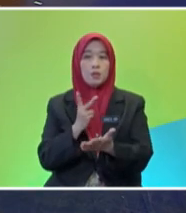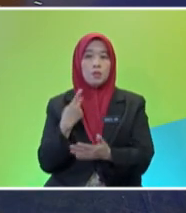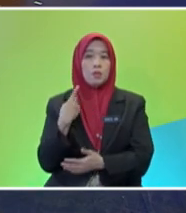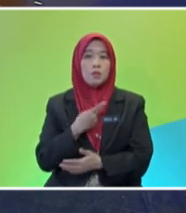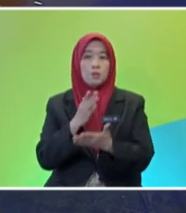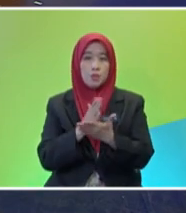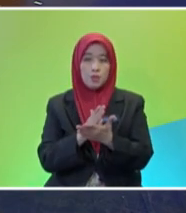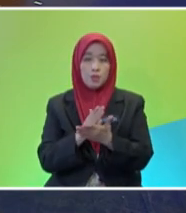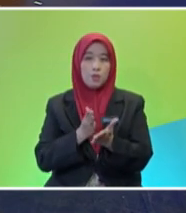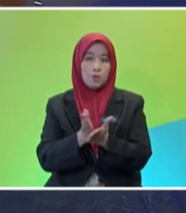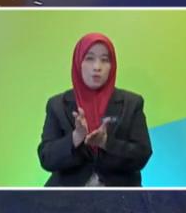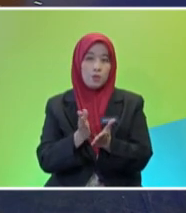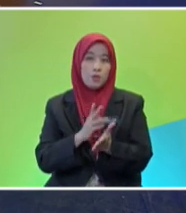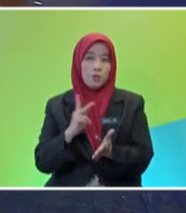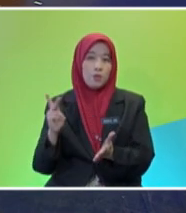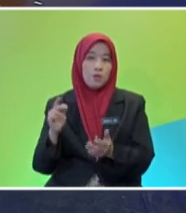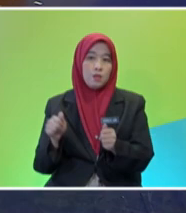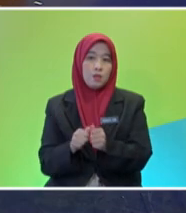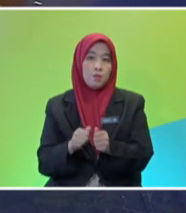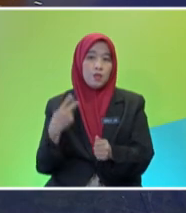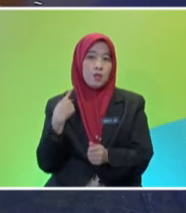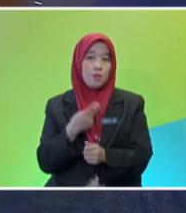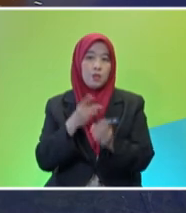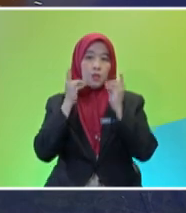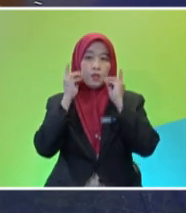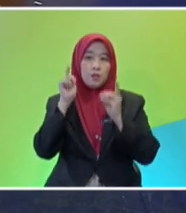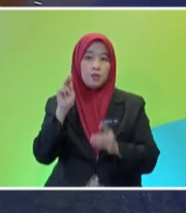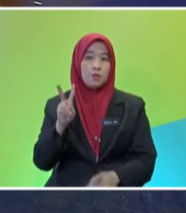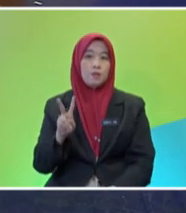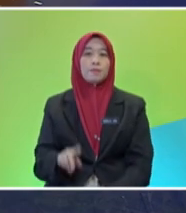seketika. Teruskan bersama kami tentunya dalam Didik TV KPM.